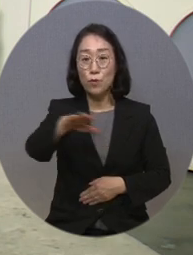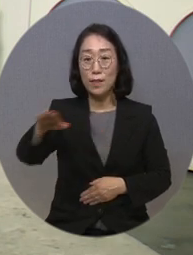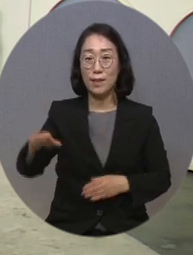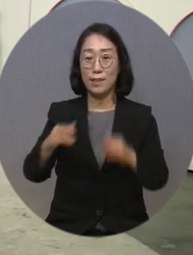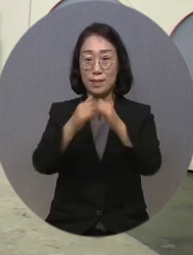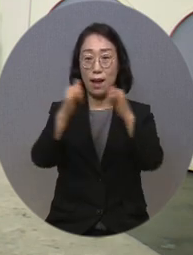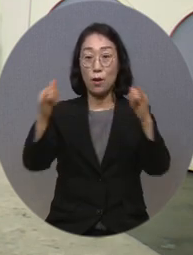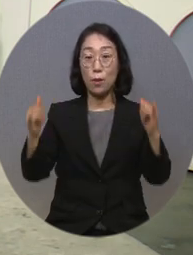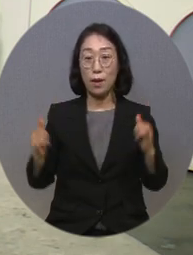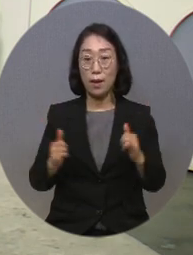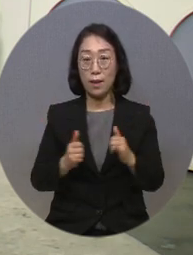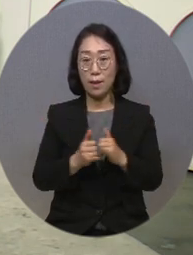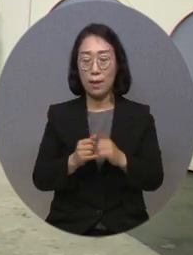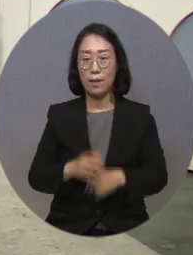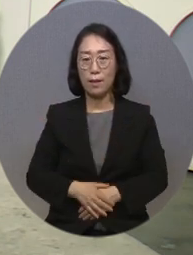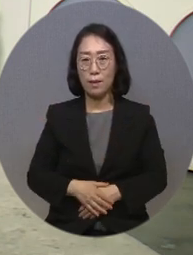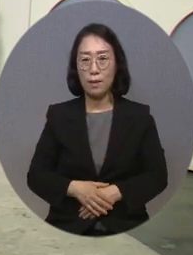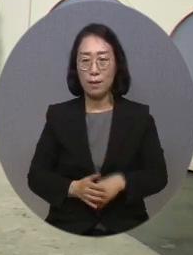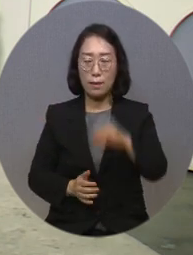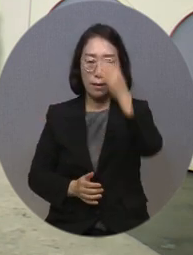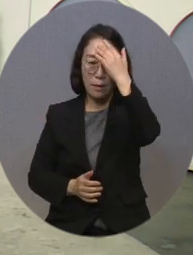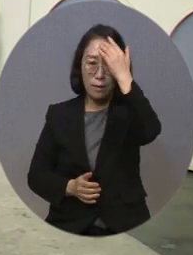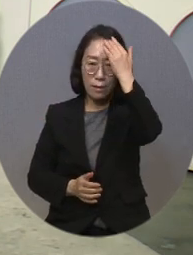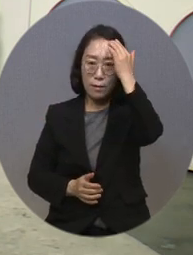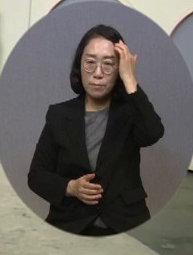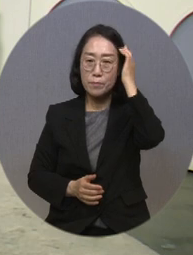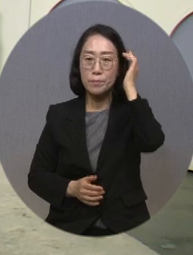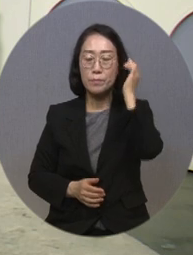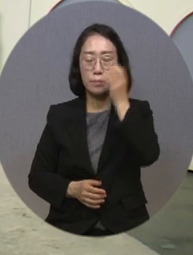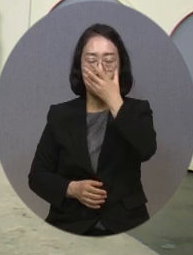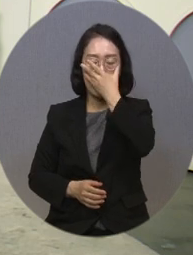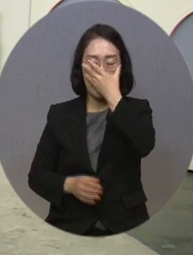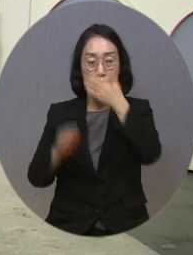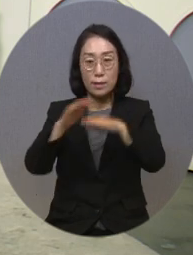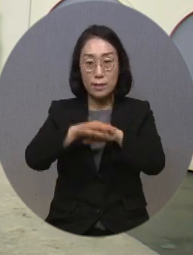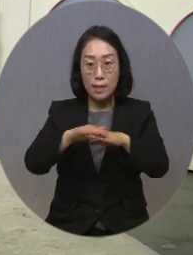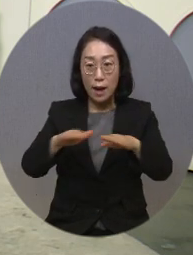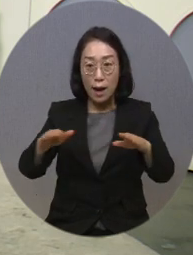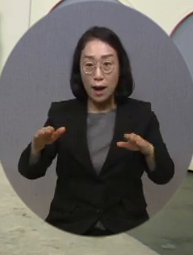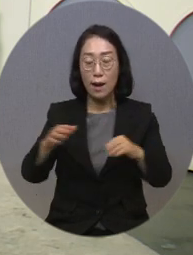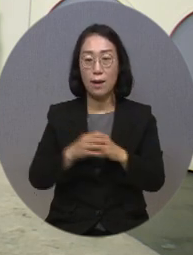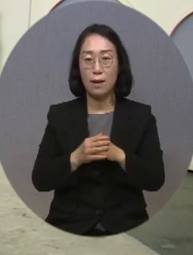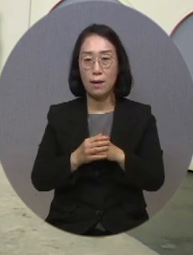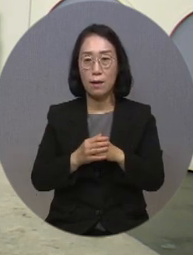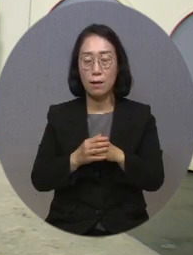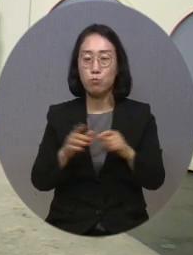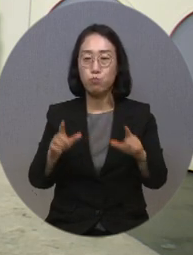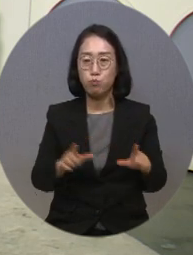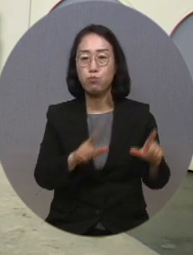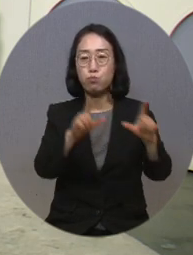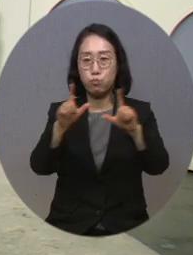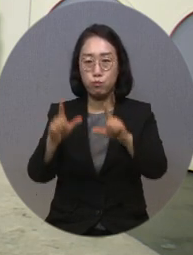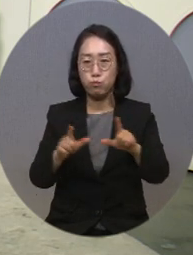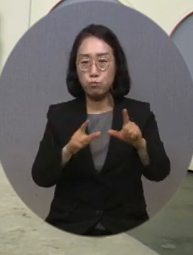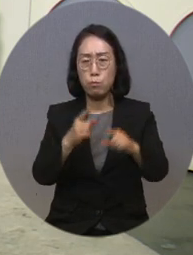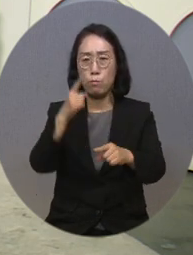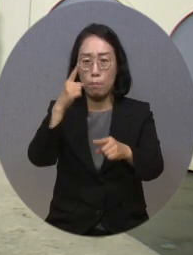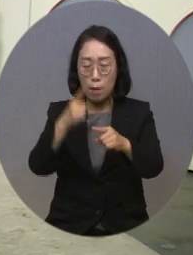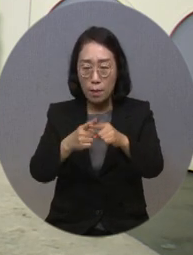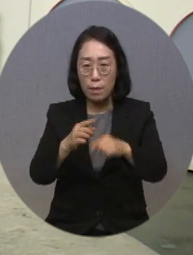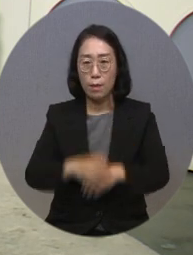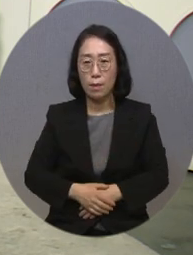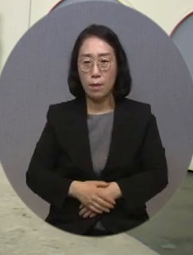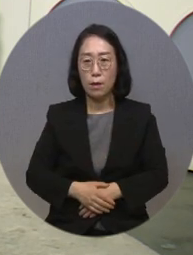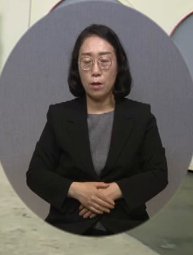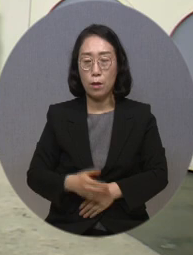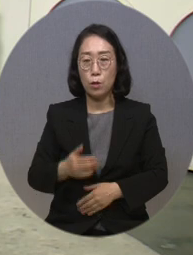사회가 뭔가 잘 나가다가도 제가 머리에 소개를 한 바 있지만은 뉴욕대학의